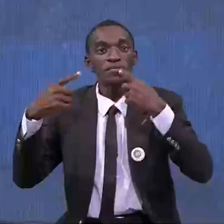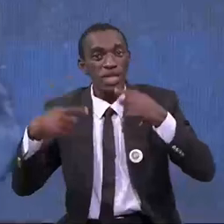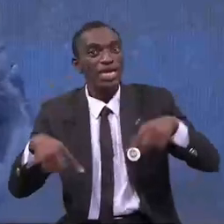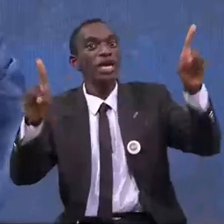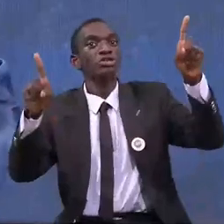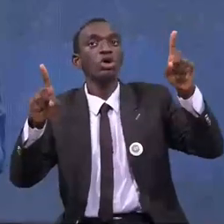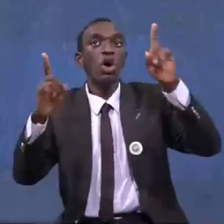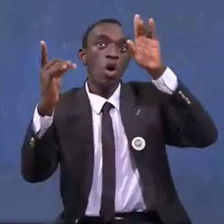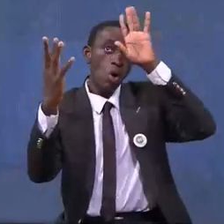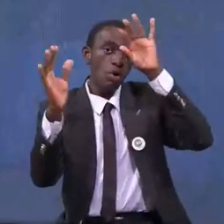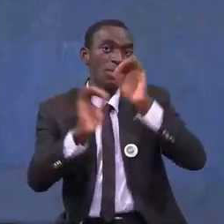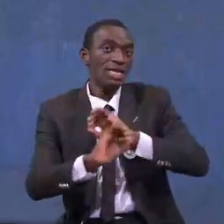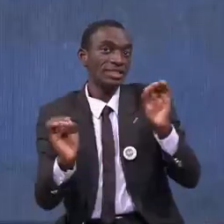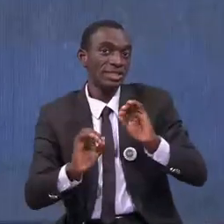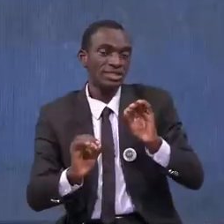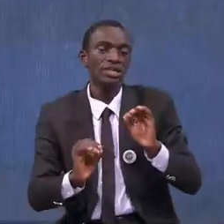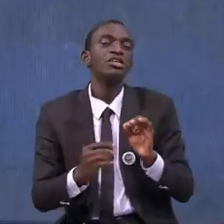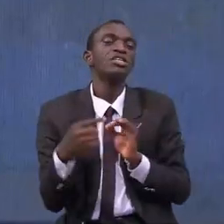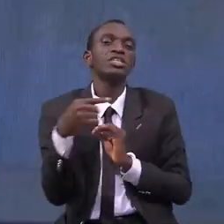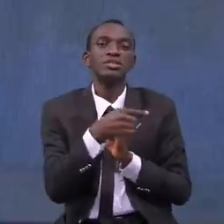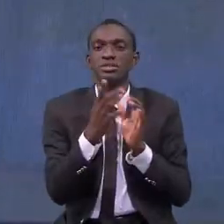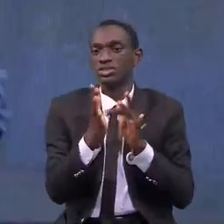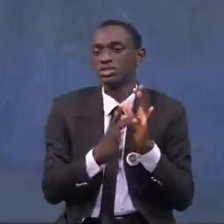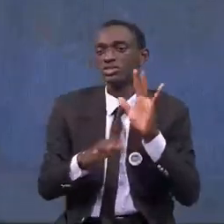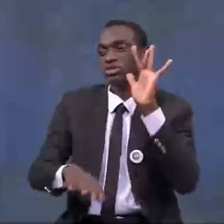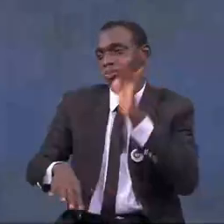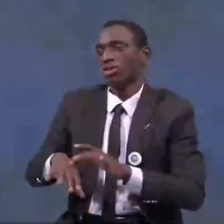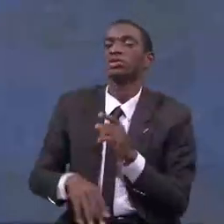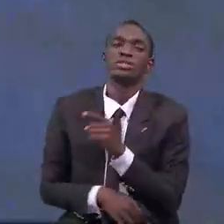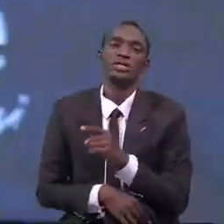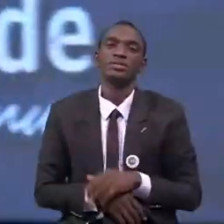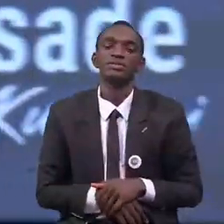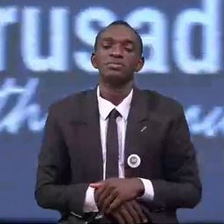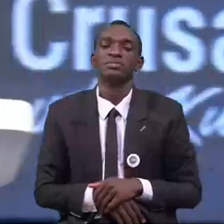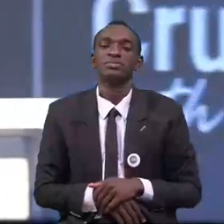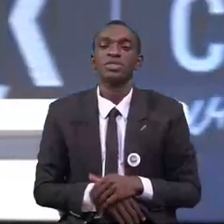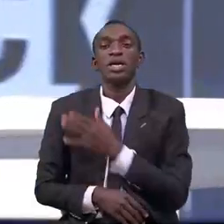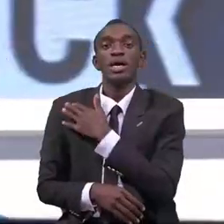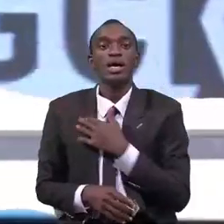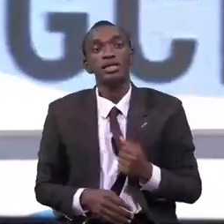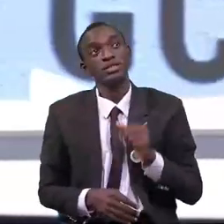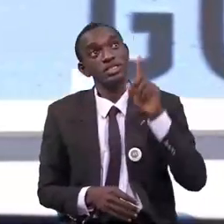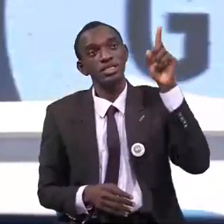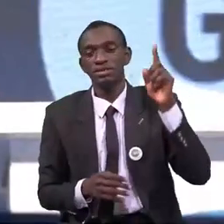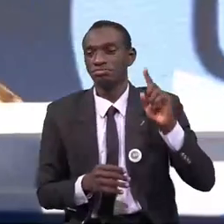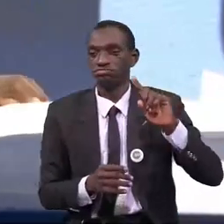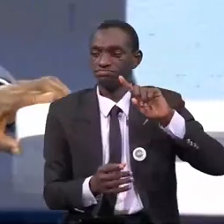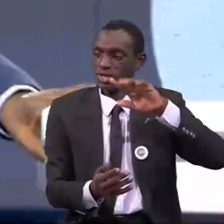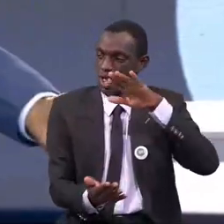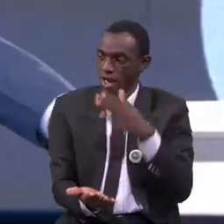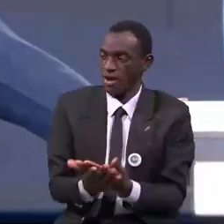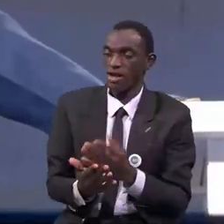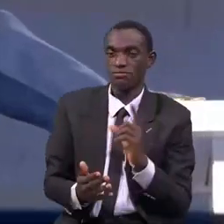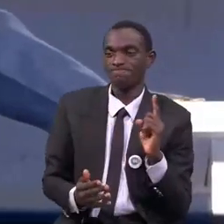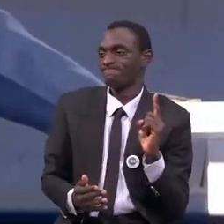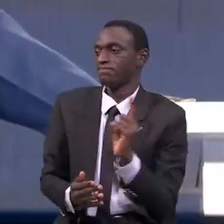corps l'annonciateur de de son désespoir a été touché par Christ